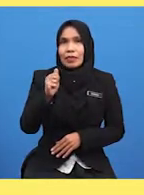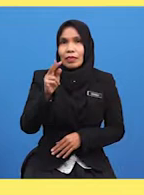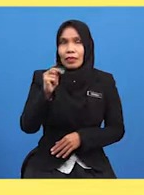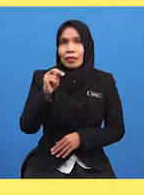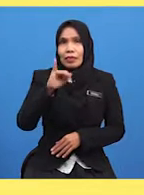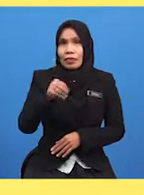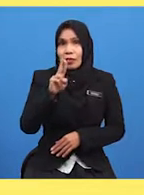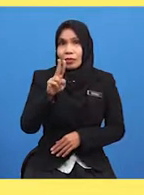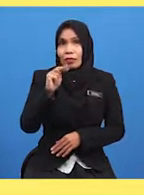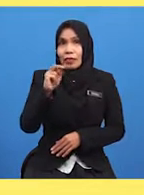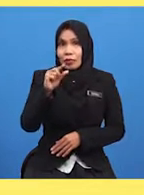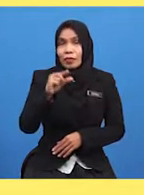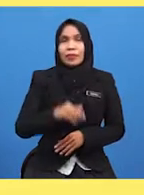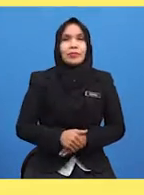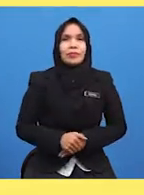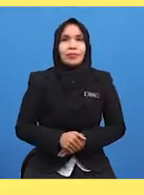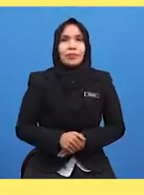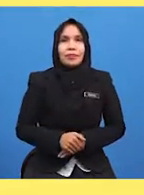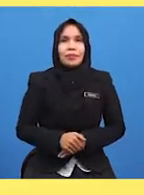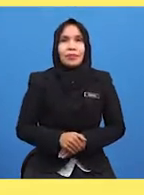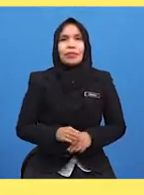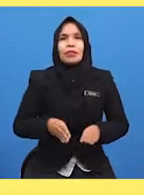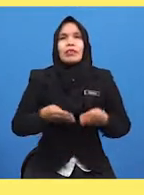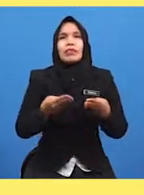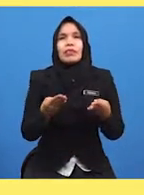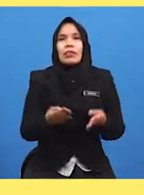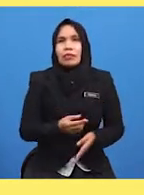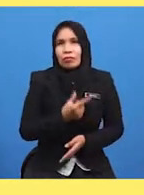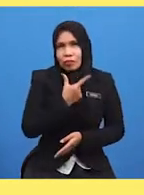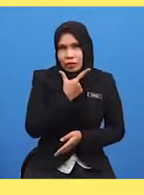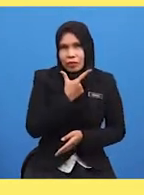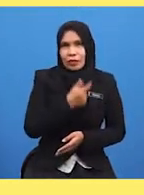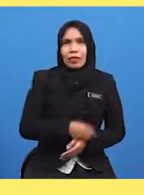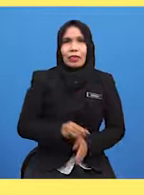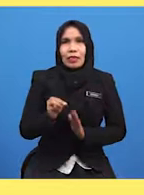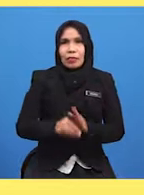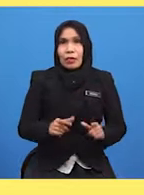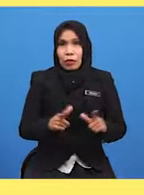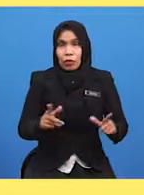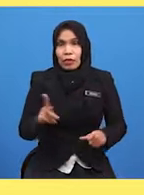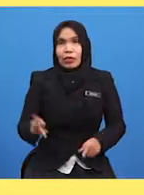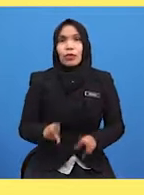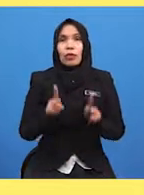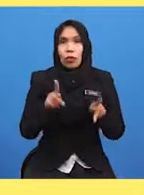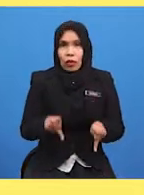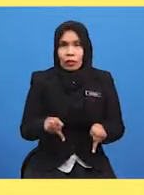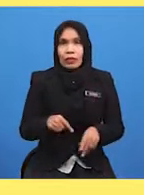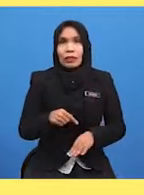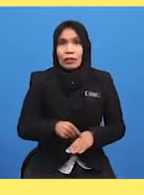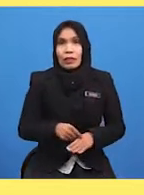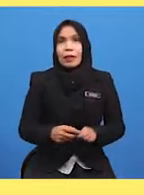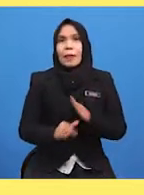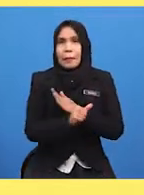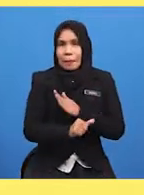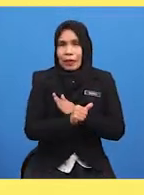manakah British meluaskan coaster hyperact kata kunci bagi soal dan tersebut hilaf pakai manner